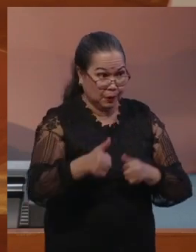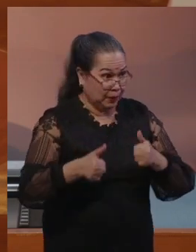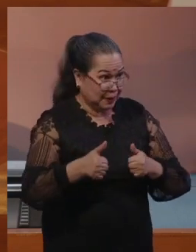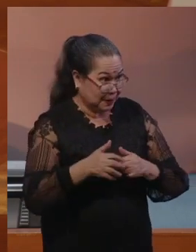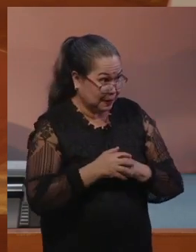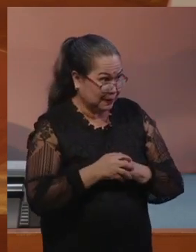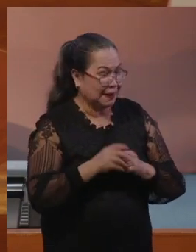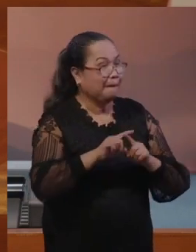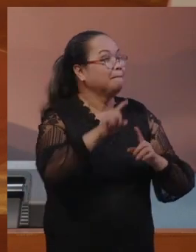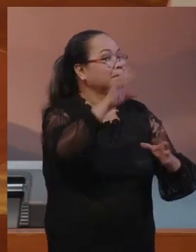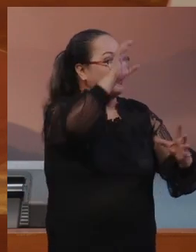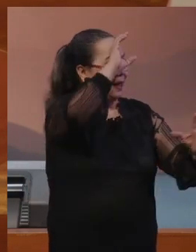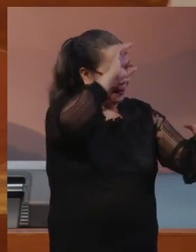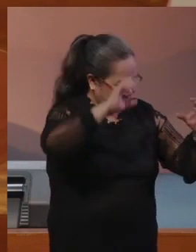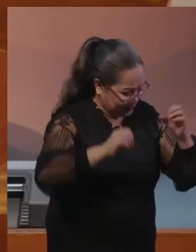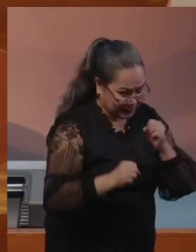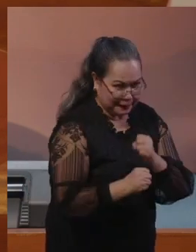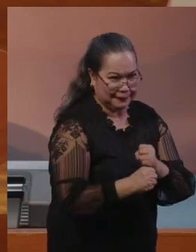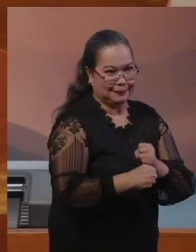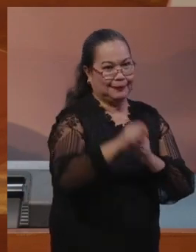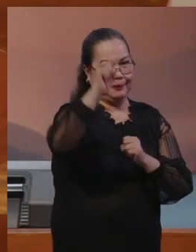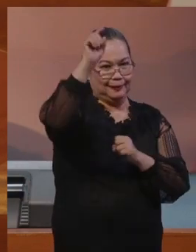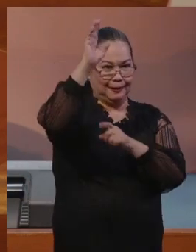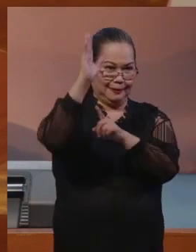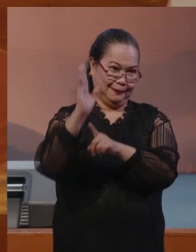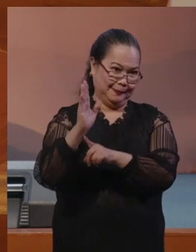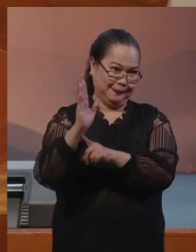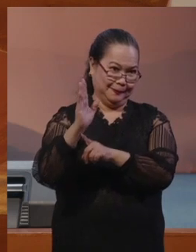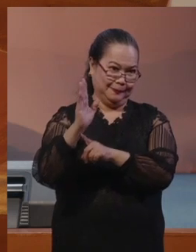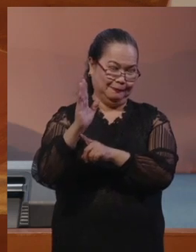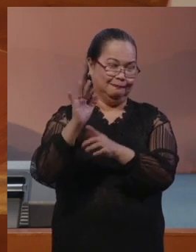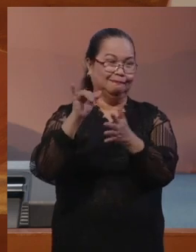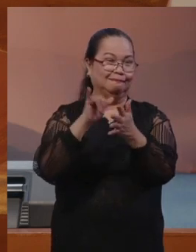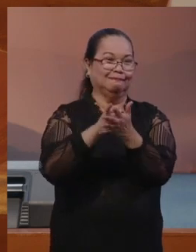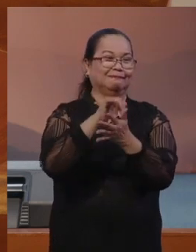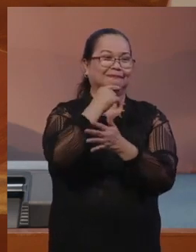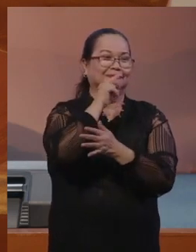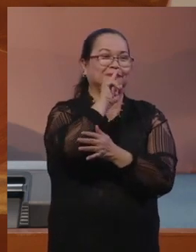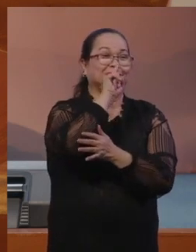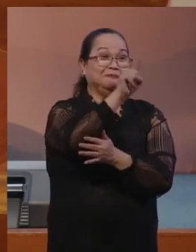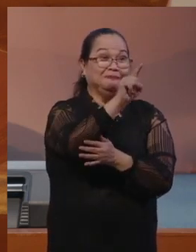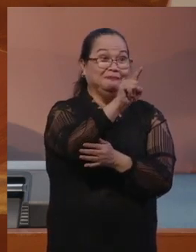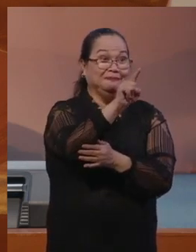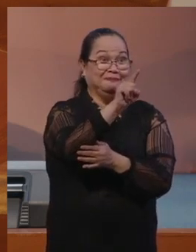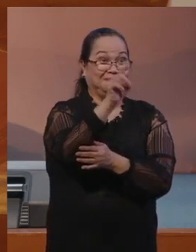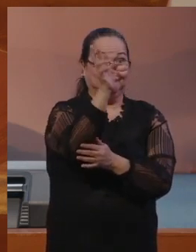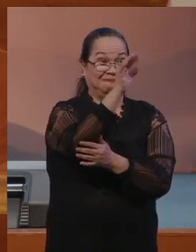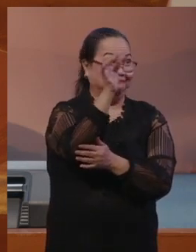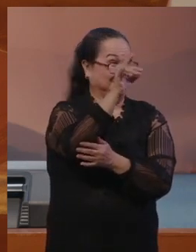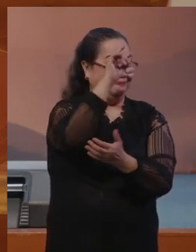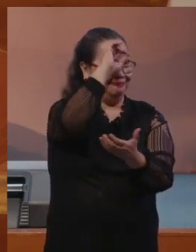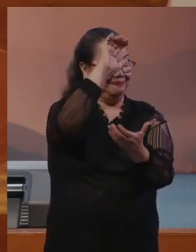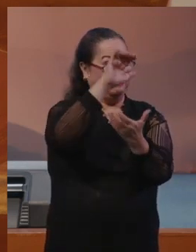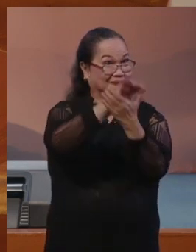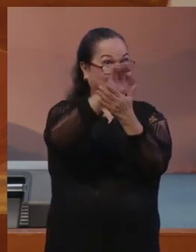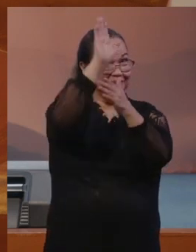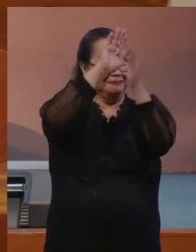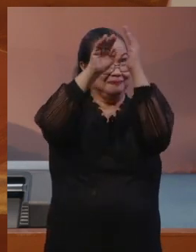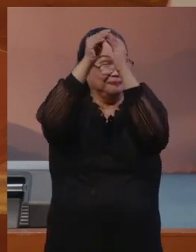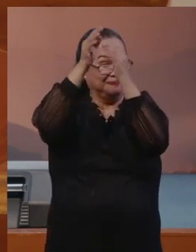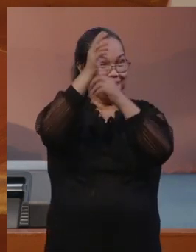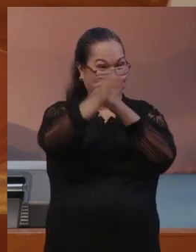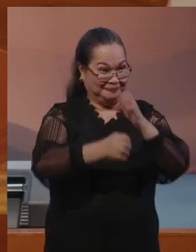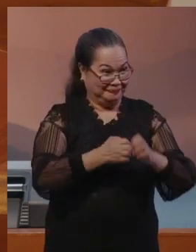Pero nanampalataya pa rin siya sa Panginoon. Na dahil siya ay naniwala sa Diyos ng langit at Diyos